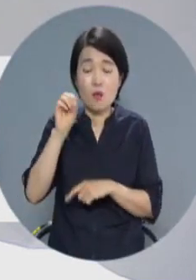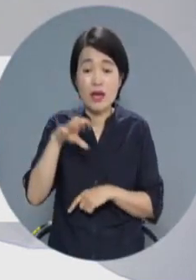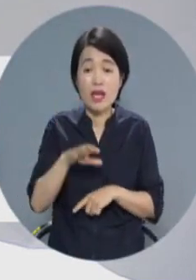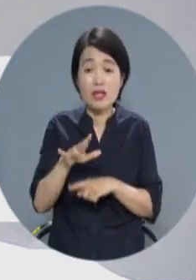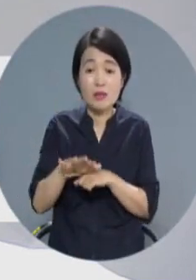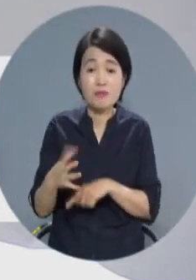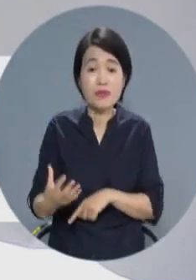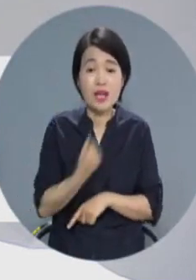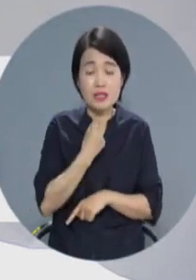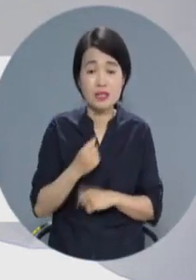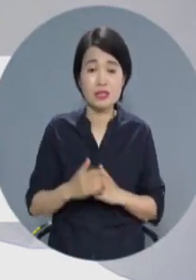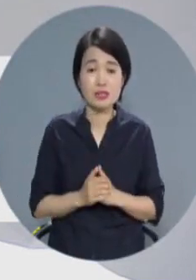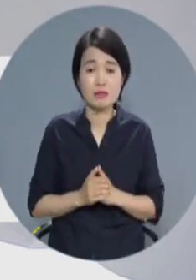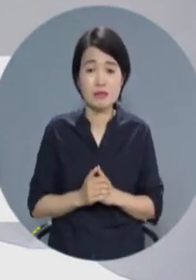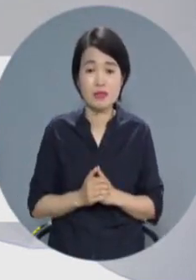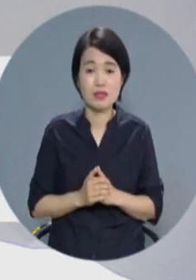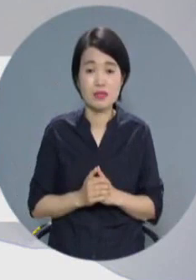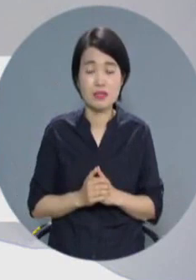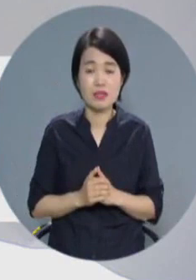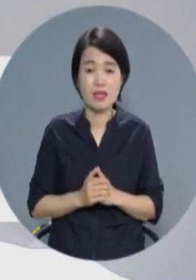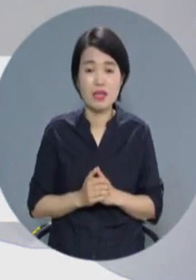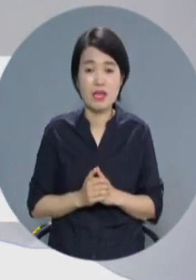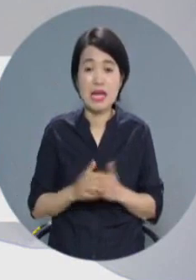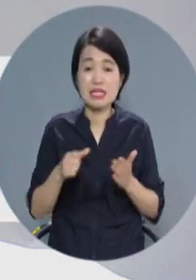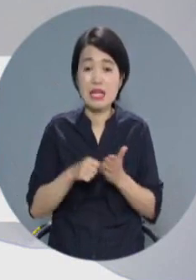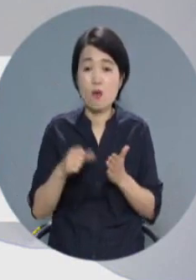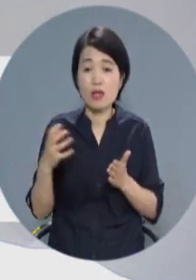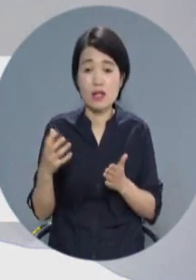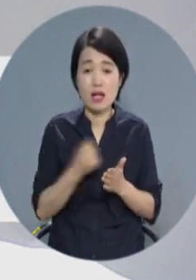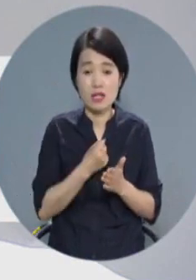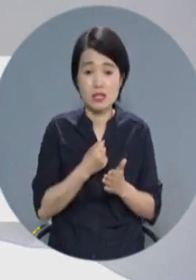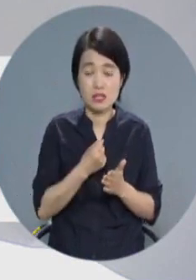있는 광양읍권만의 자원을 활용해서